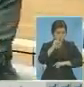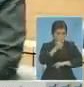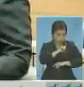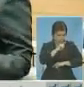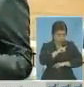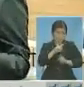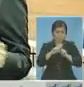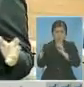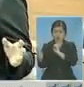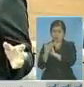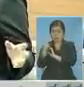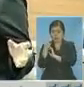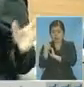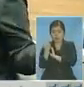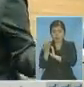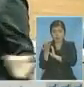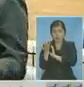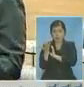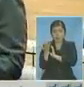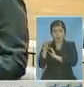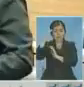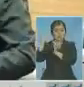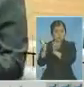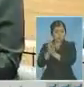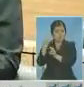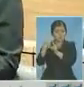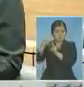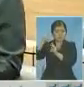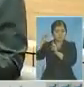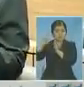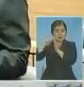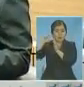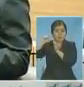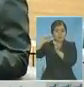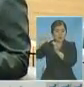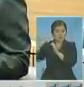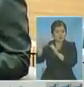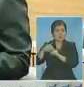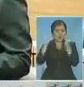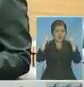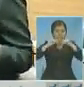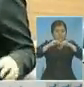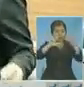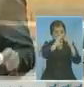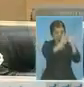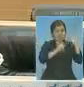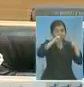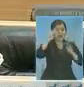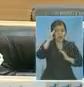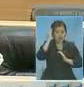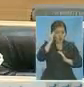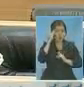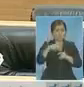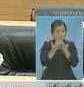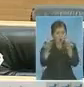แต่ว่ามันต้องไปเดือดร้อนเนี่ยของจ่าประสิทธิ์เนี่ยดิฉันก็พูดให้กับคนทั้งประเทศได้รู้ด้วยนะคะว่าเนี่ยเหตุการณ์อย่างเงี้ย